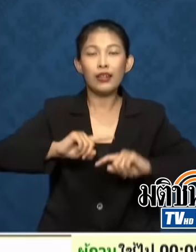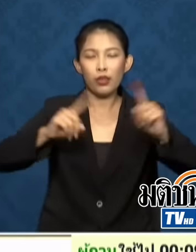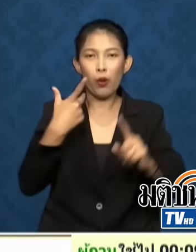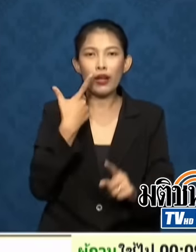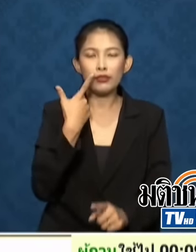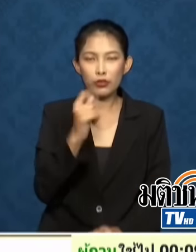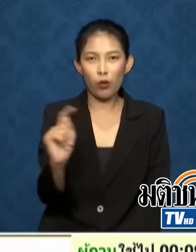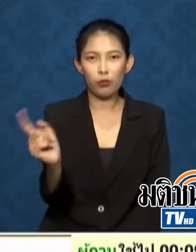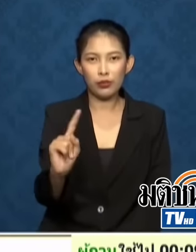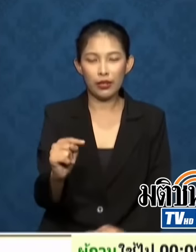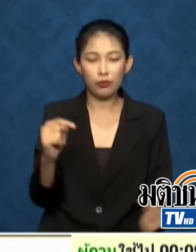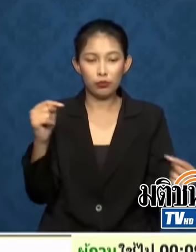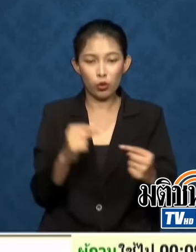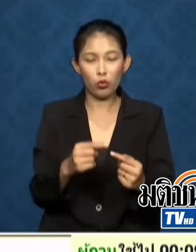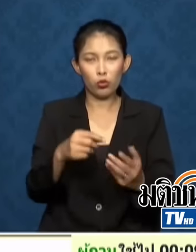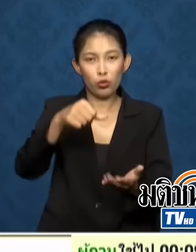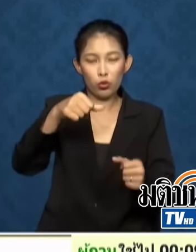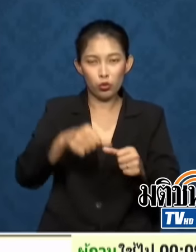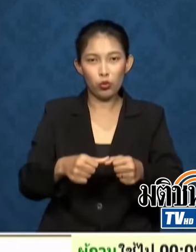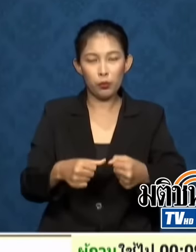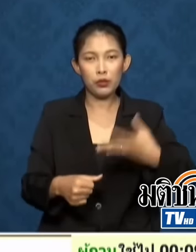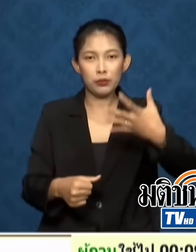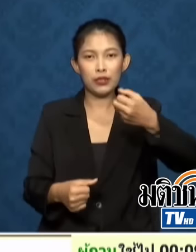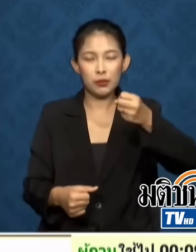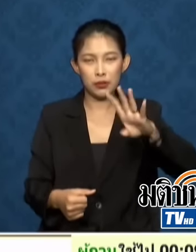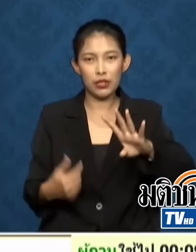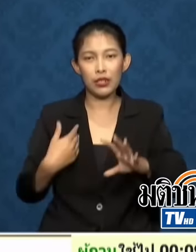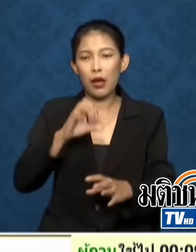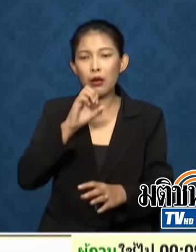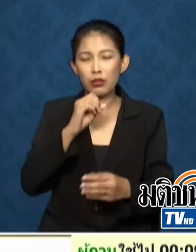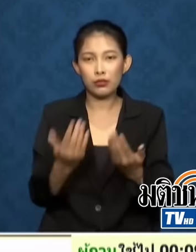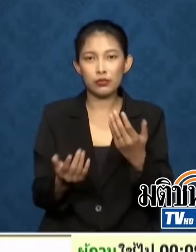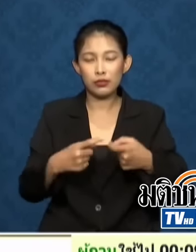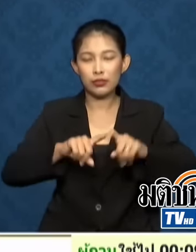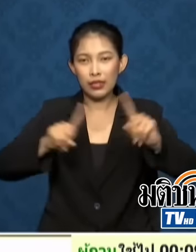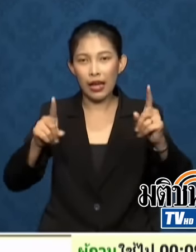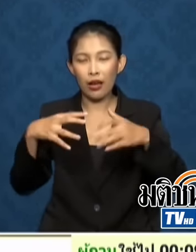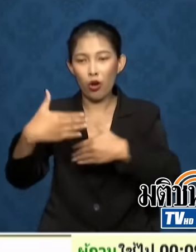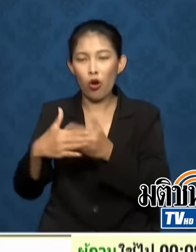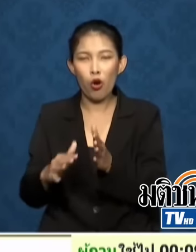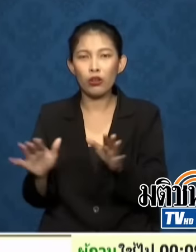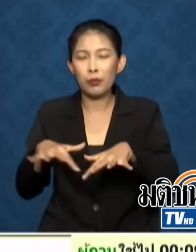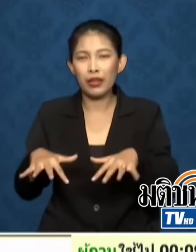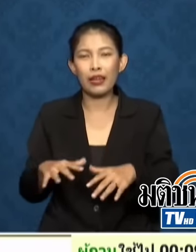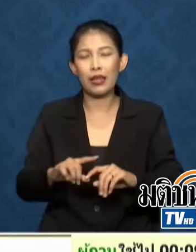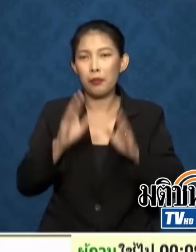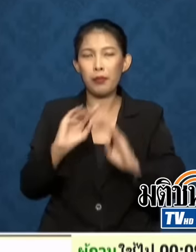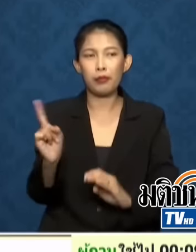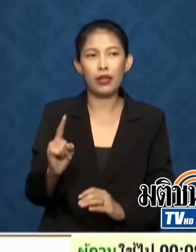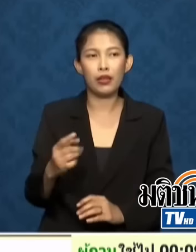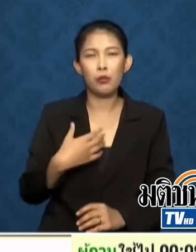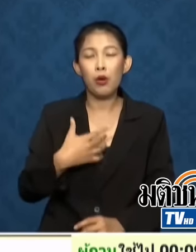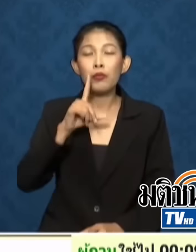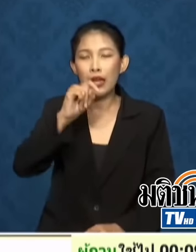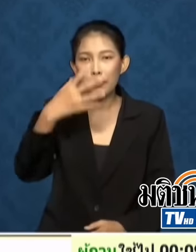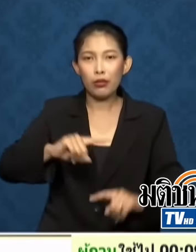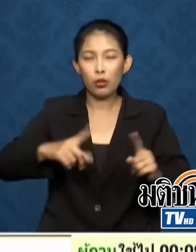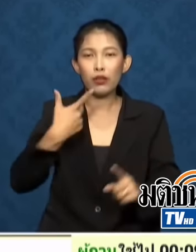บผมด้วยว่าการอยู่ที่ชั้น14กับอยู่ห้องทั่วไปเนี่ยมันต่างกันยังไงประเด็นถัดมาที่ผมถามไปแล้วผมยังไม่ได้รับคำตอบ